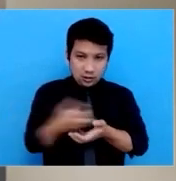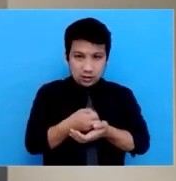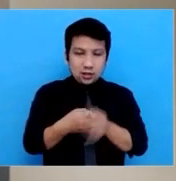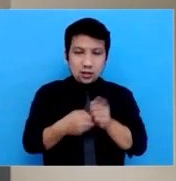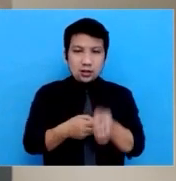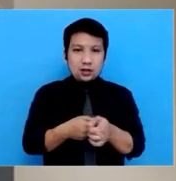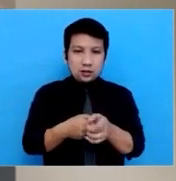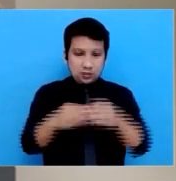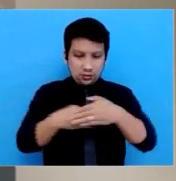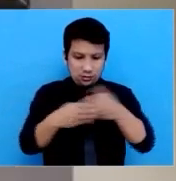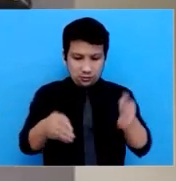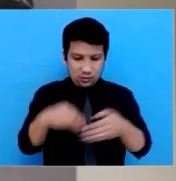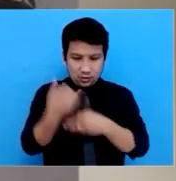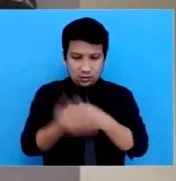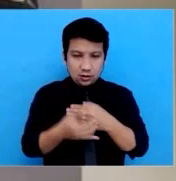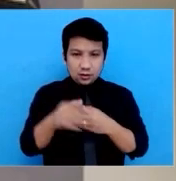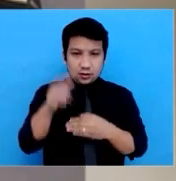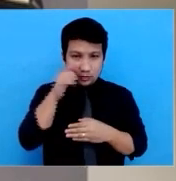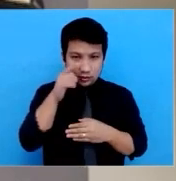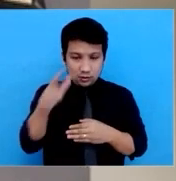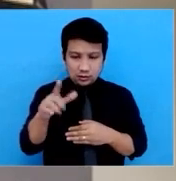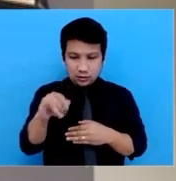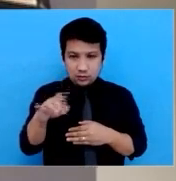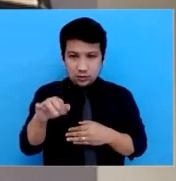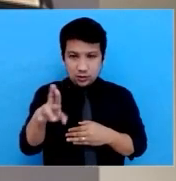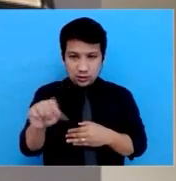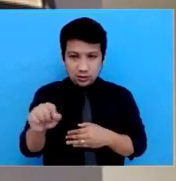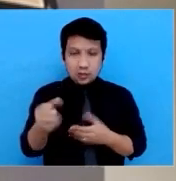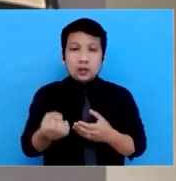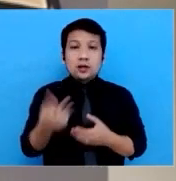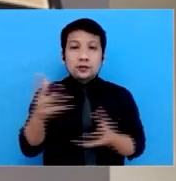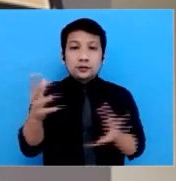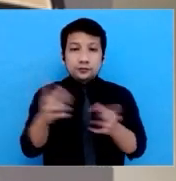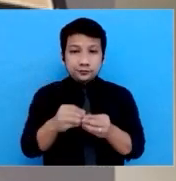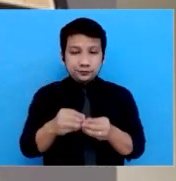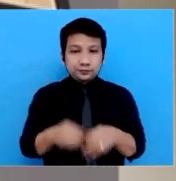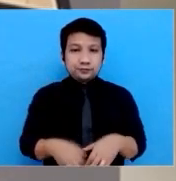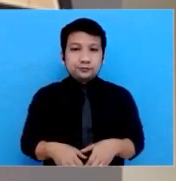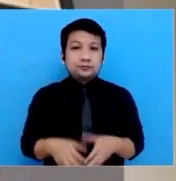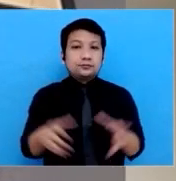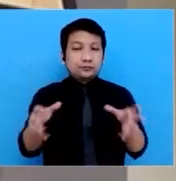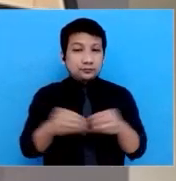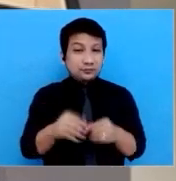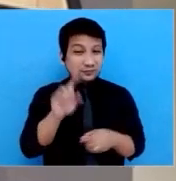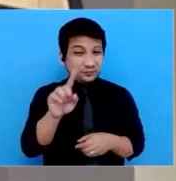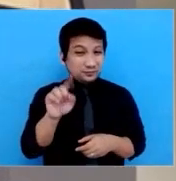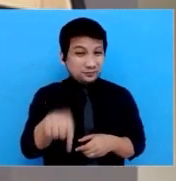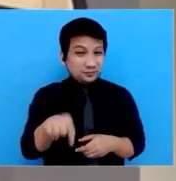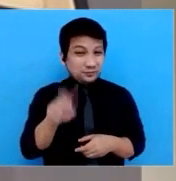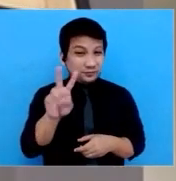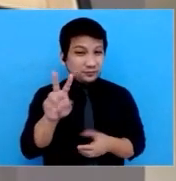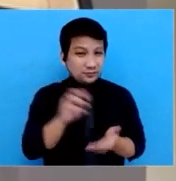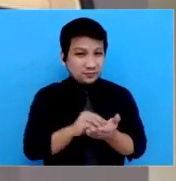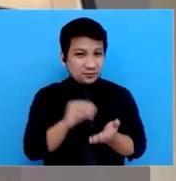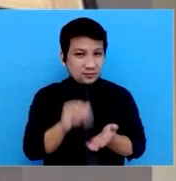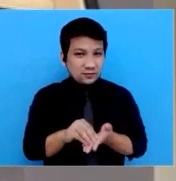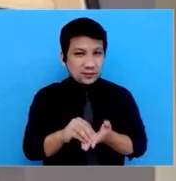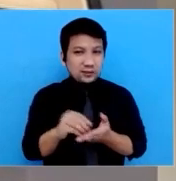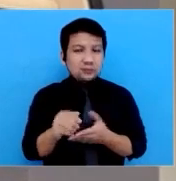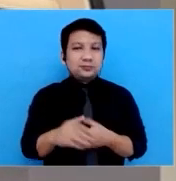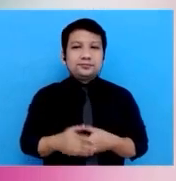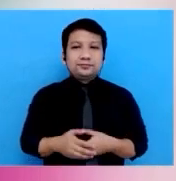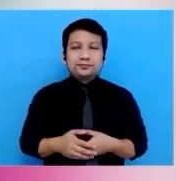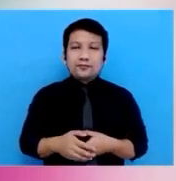jewelry box ni Libiran. Ang halaga ng kanyang ninakaw aabot sa 1.2 million pesos. Kwento